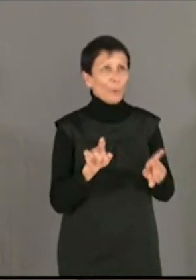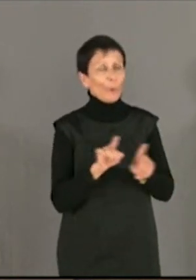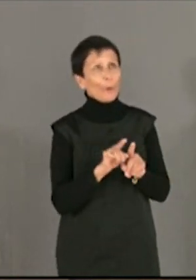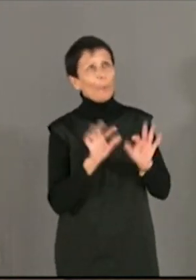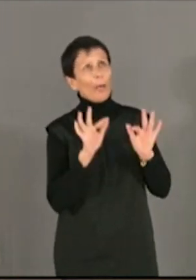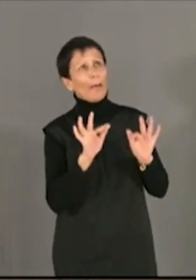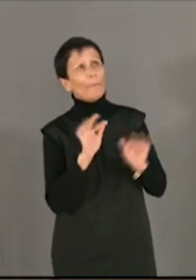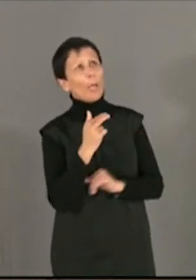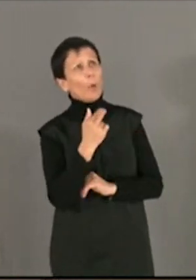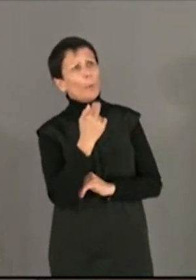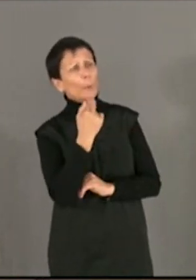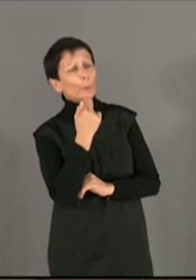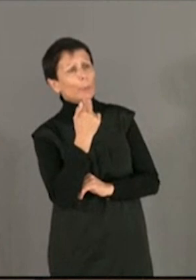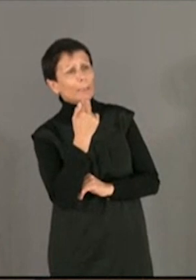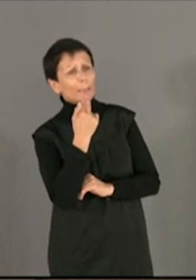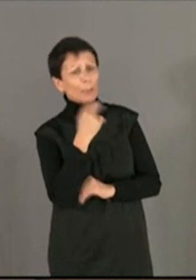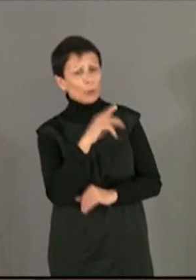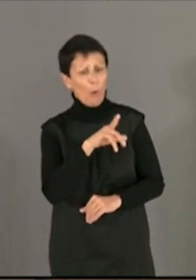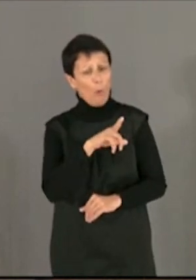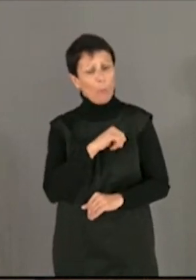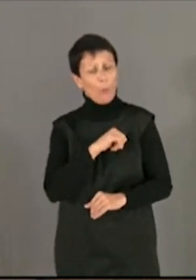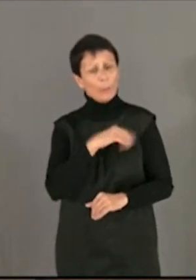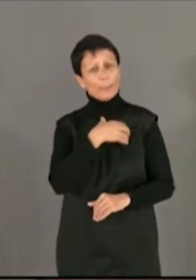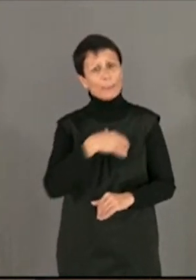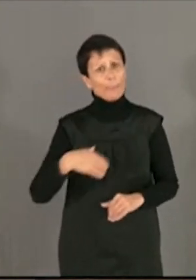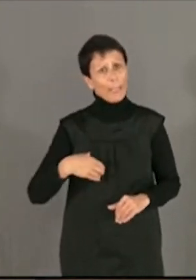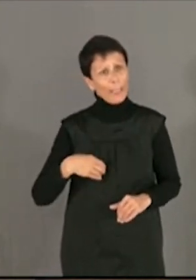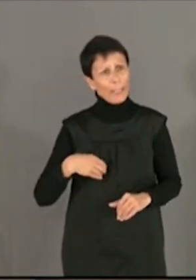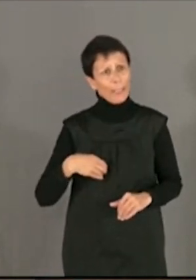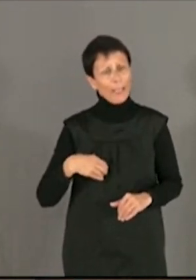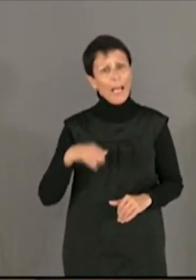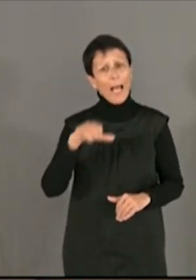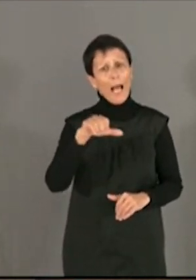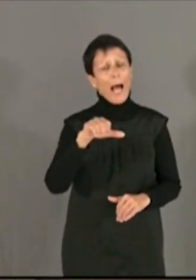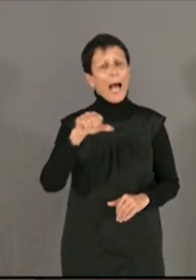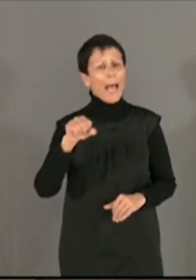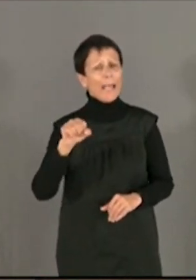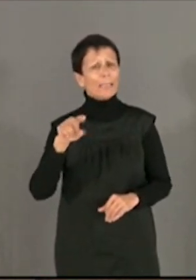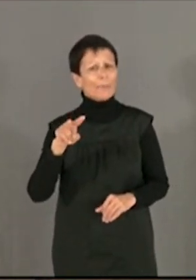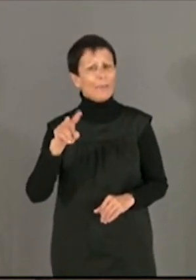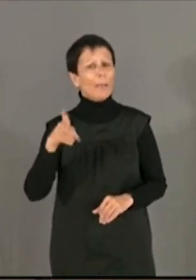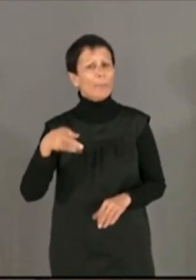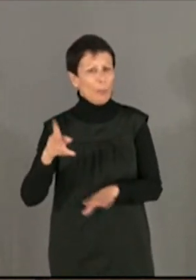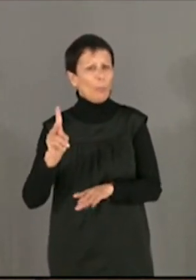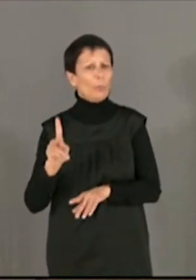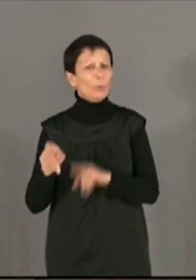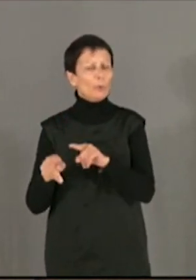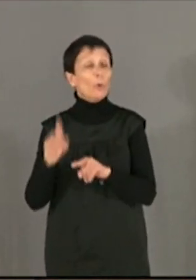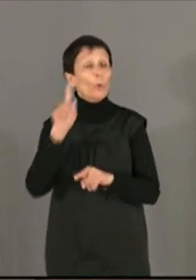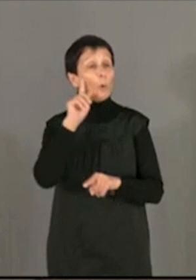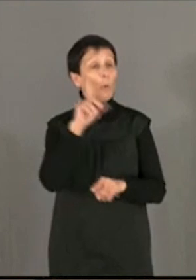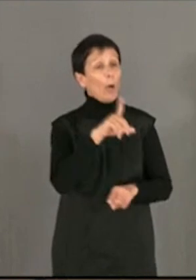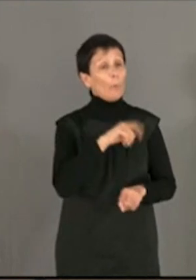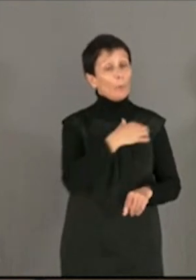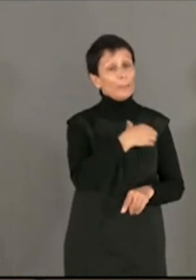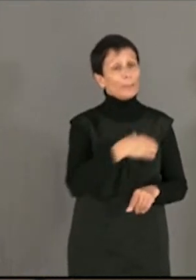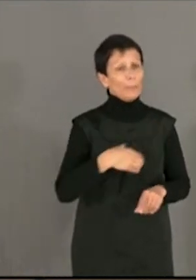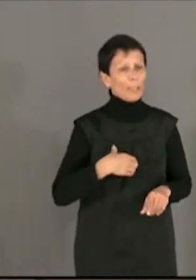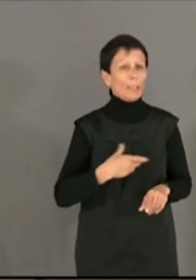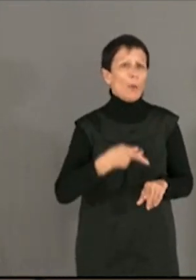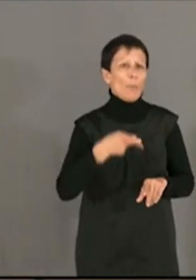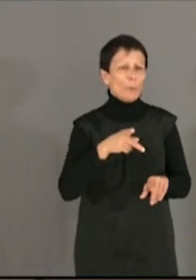l'utilisation de la police municipale et surtout des ASVP, parce que la police municipale doit, autant que faire se